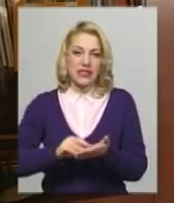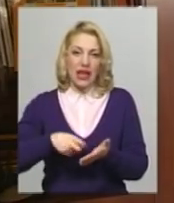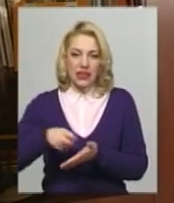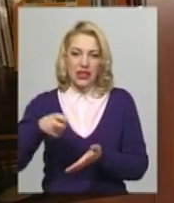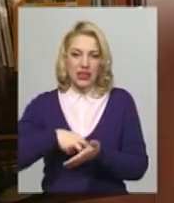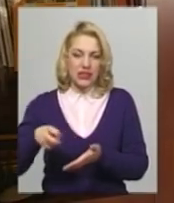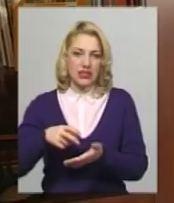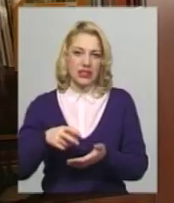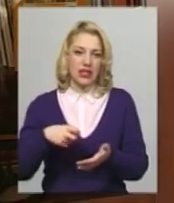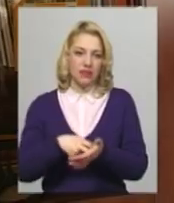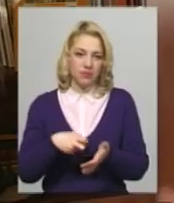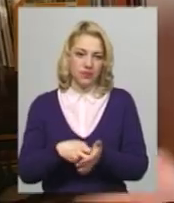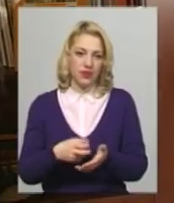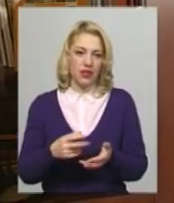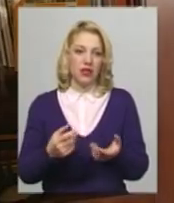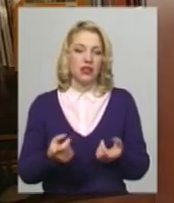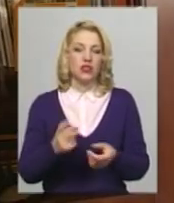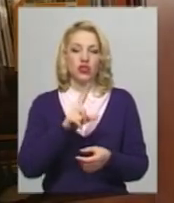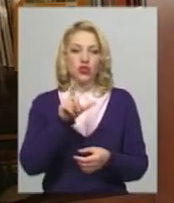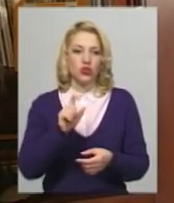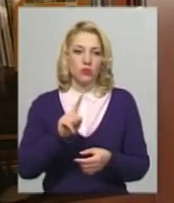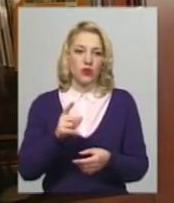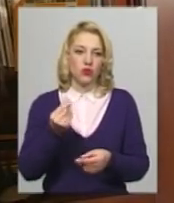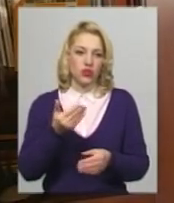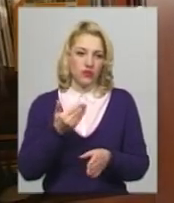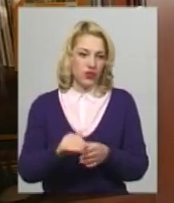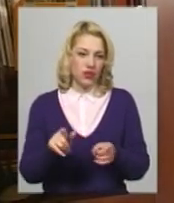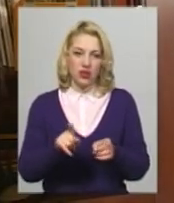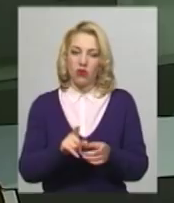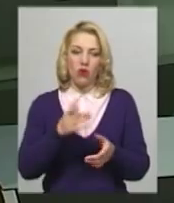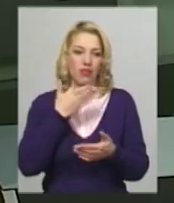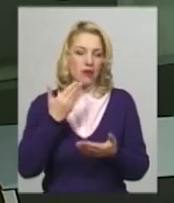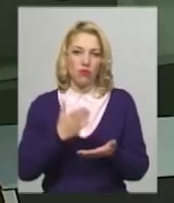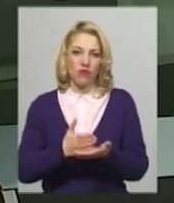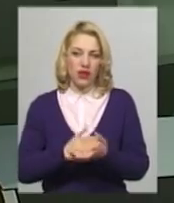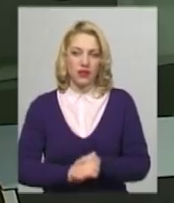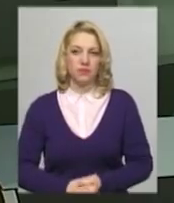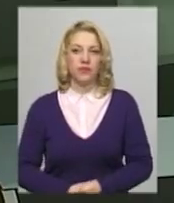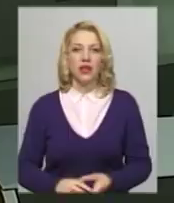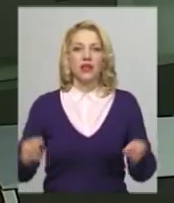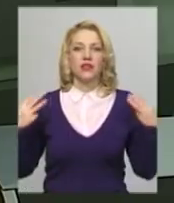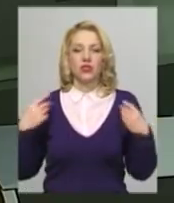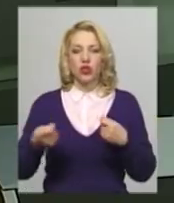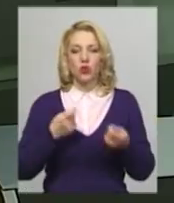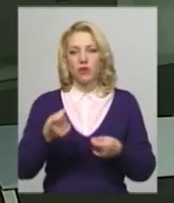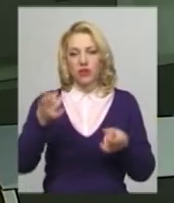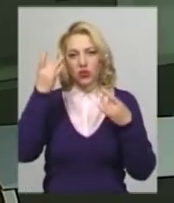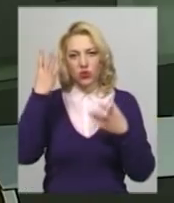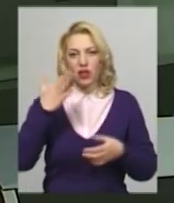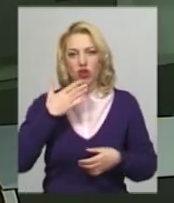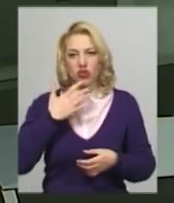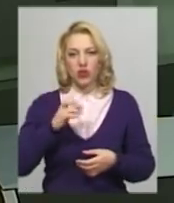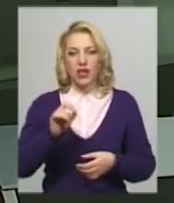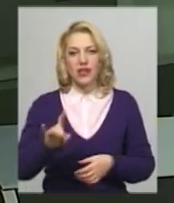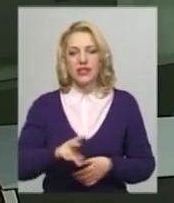листи з виділенням коштів. Такого не буває. Начальник управління культури, національності